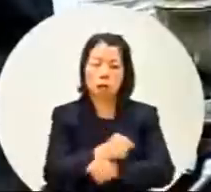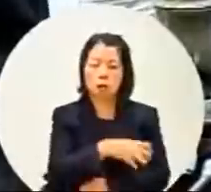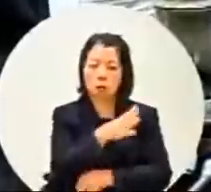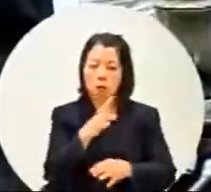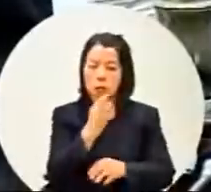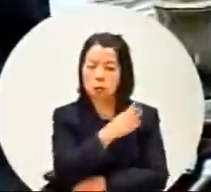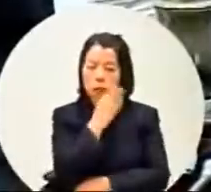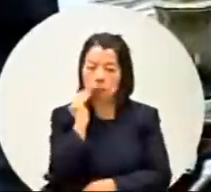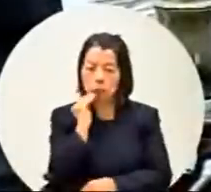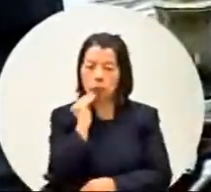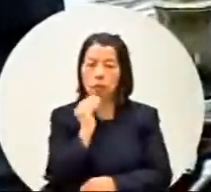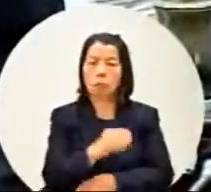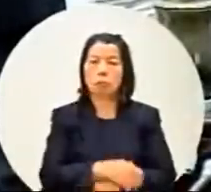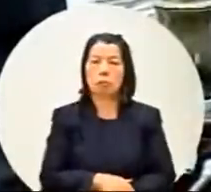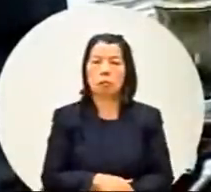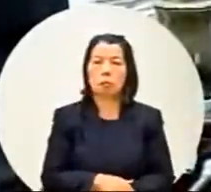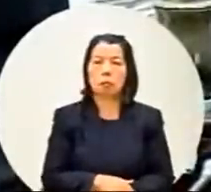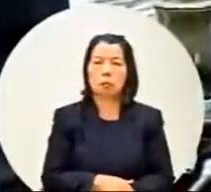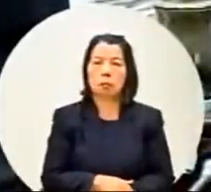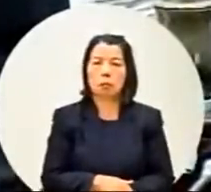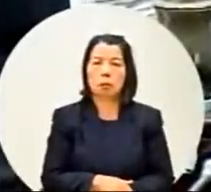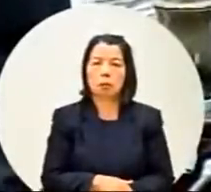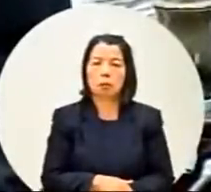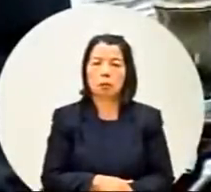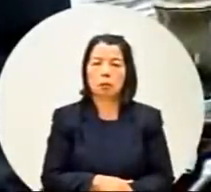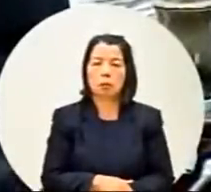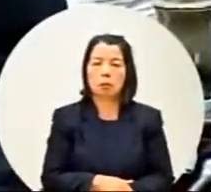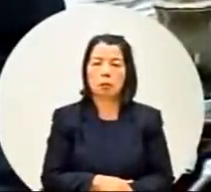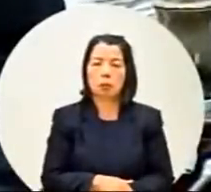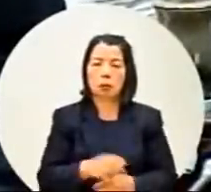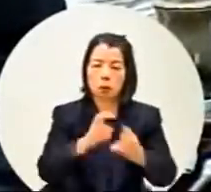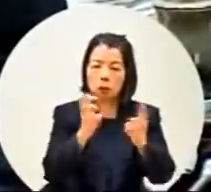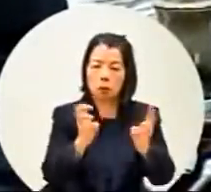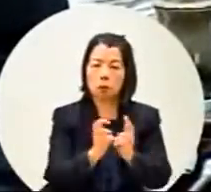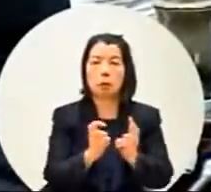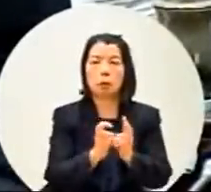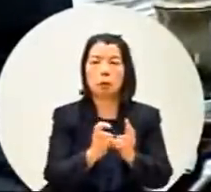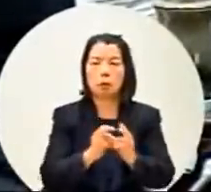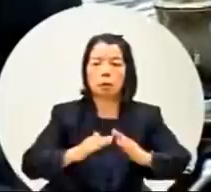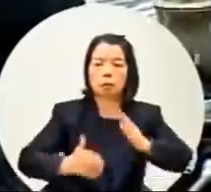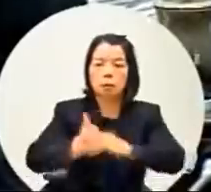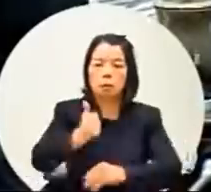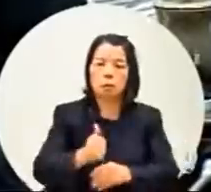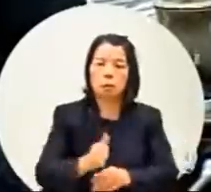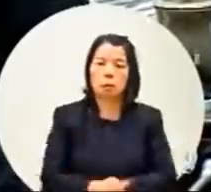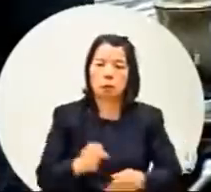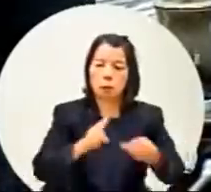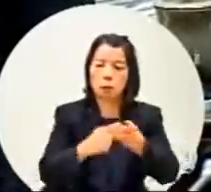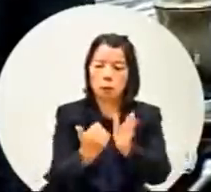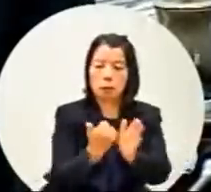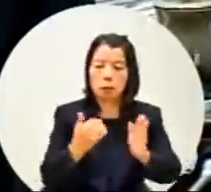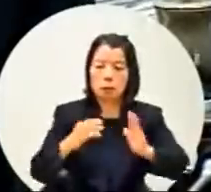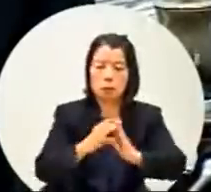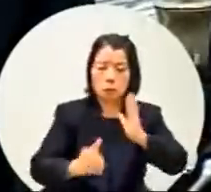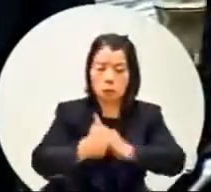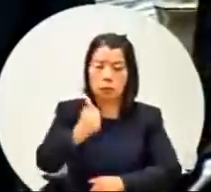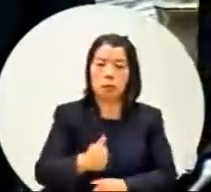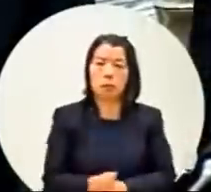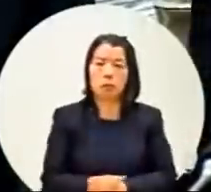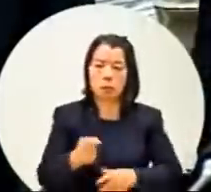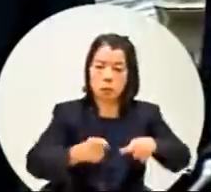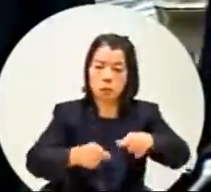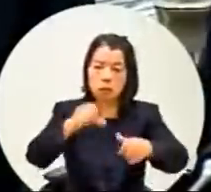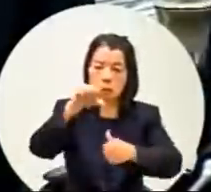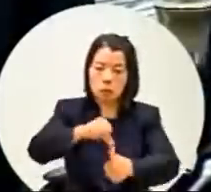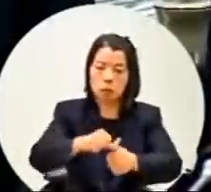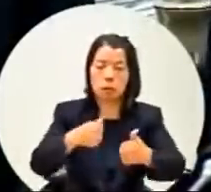问一次，杨市长，你认为我们的王端仁前局长居然已经被工程会认